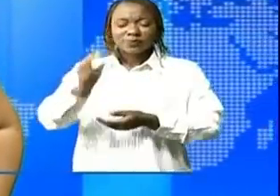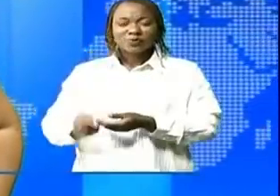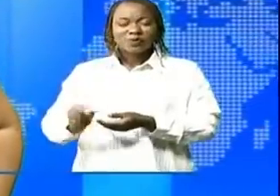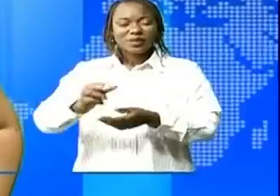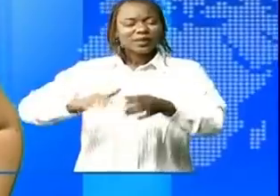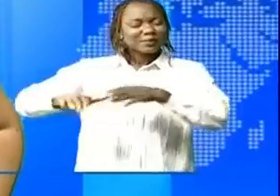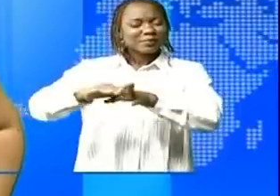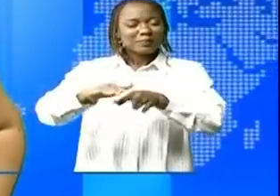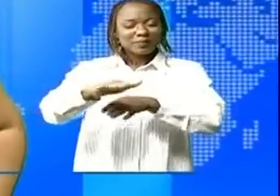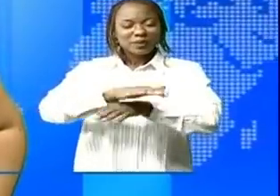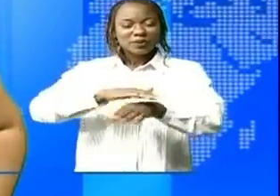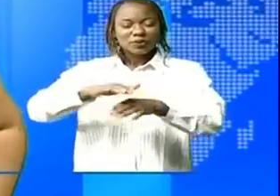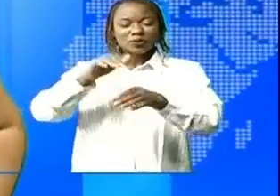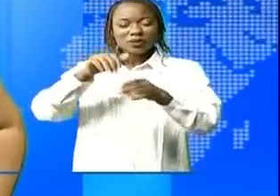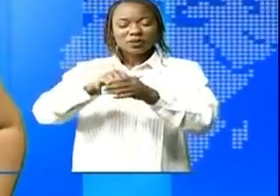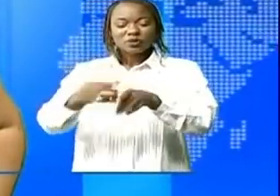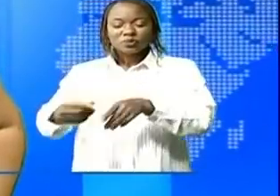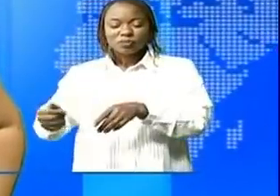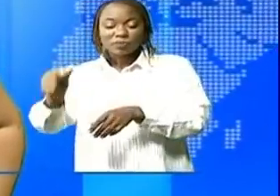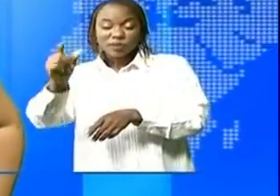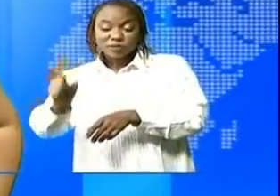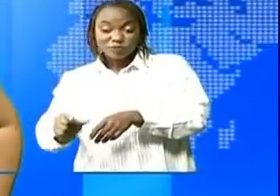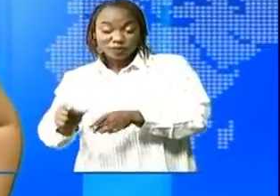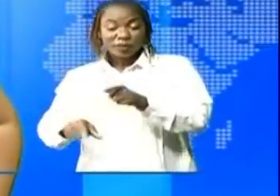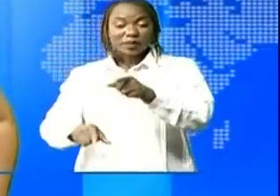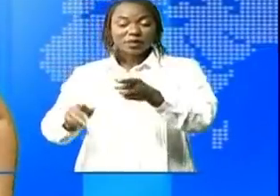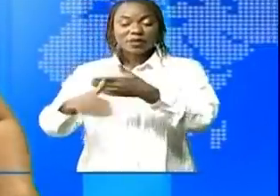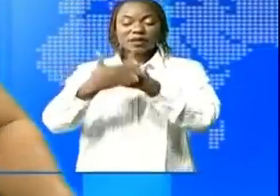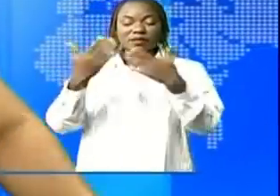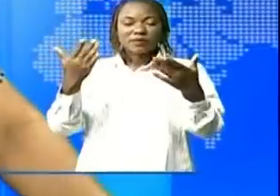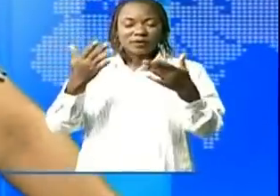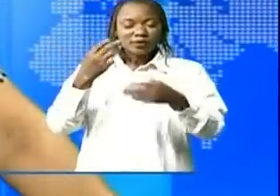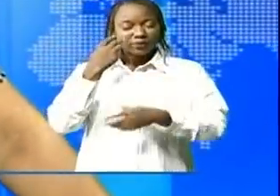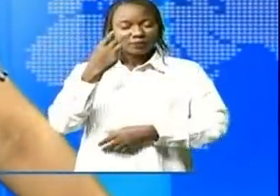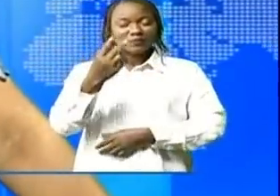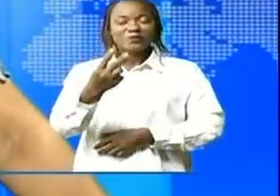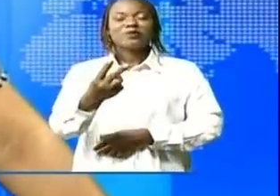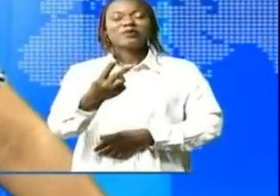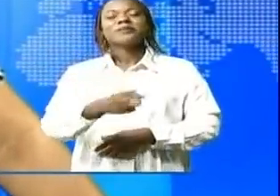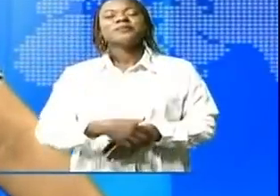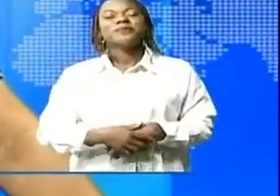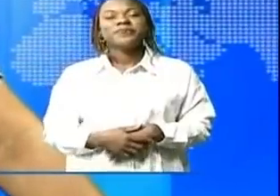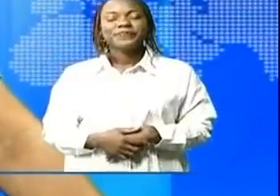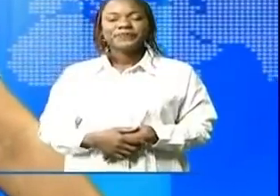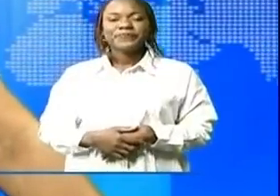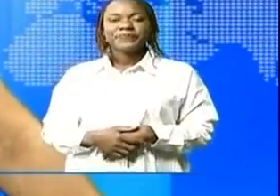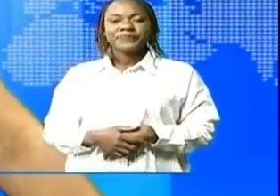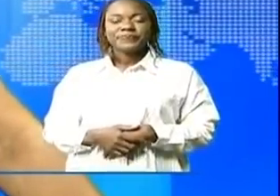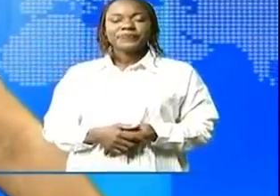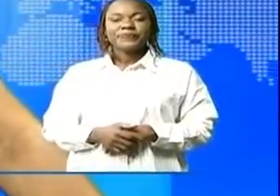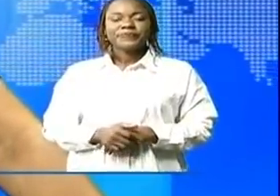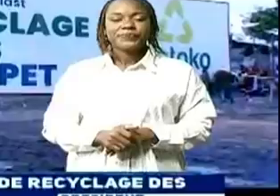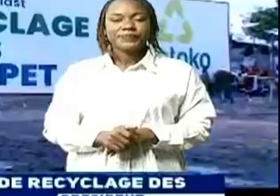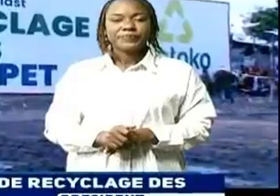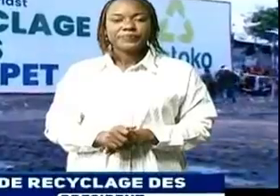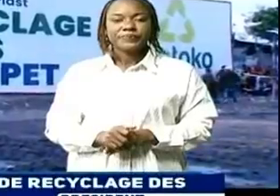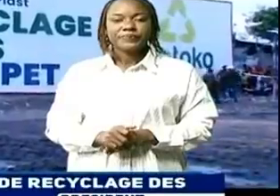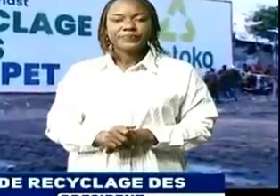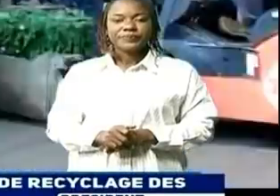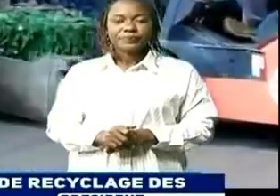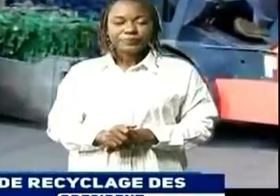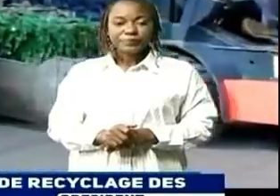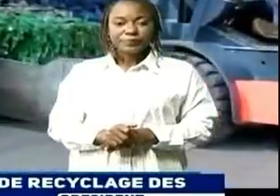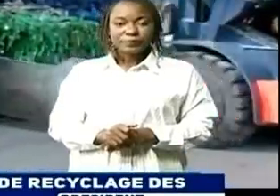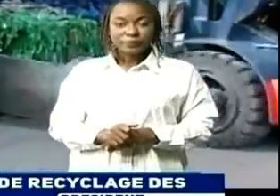travers l'achat de ces bouteilles dans toute la ville. Pierre Kibambisomoïs a été là pour le compte de la RTNC. Rien ne